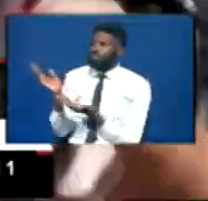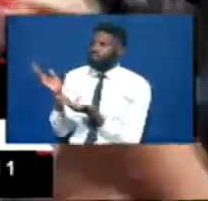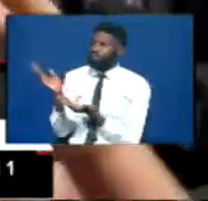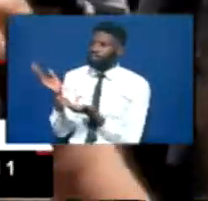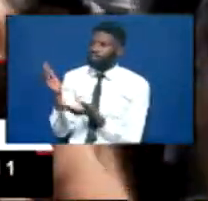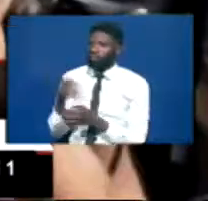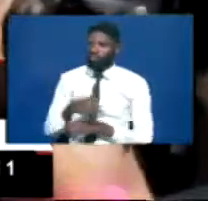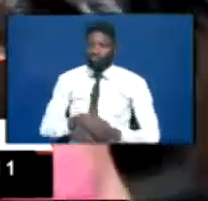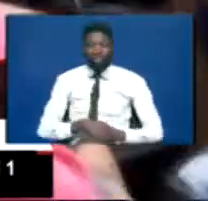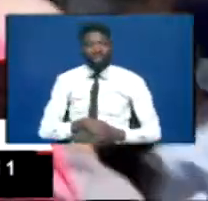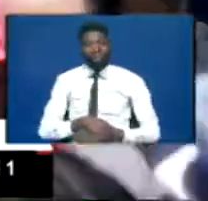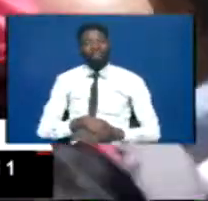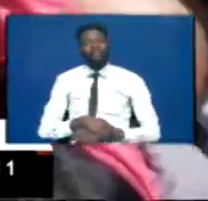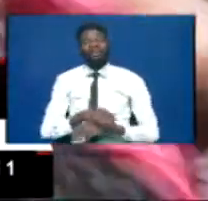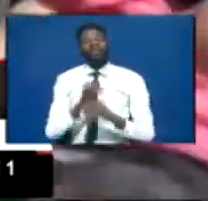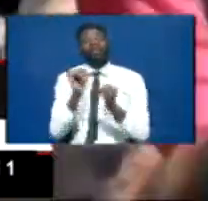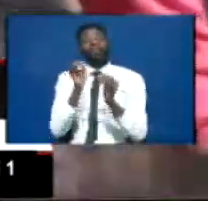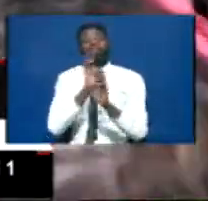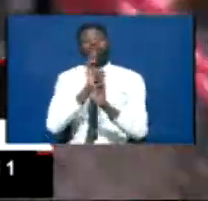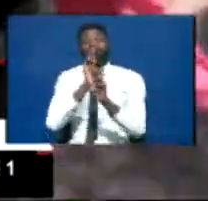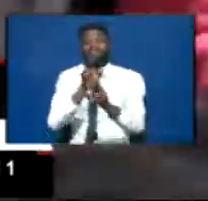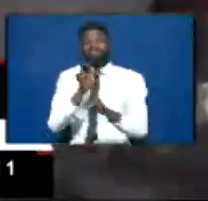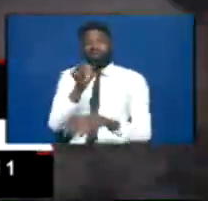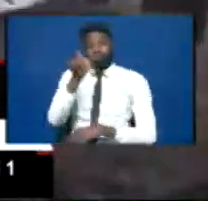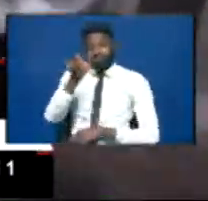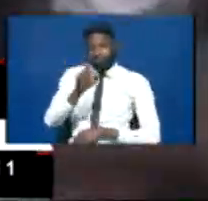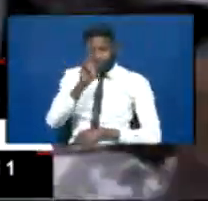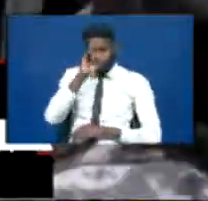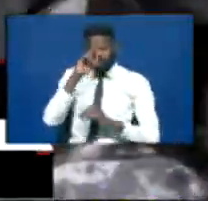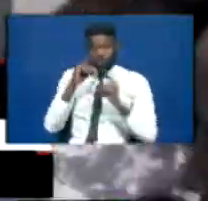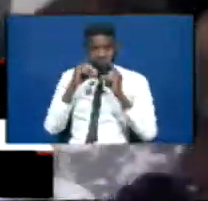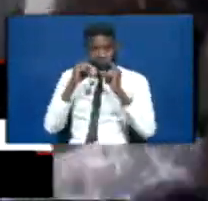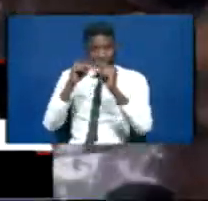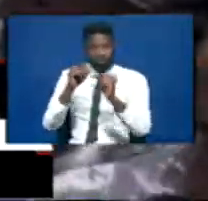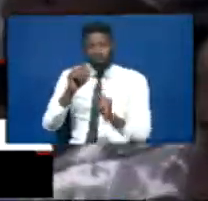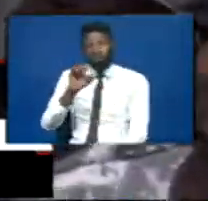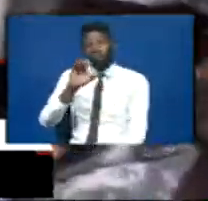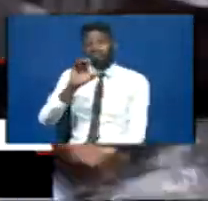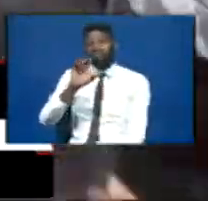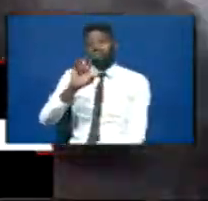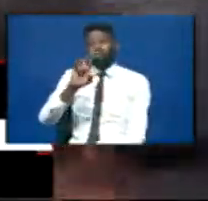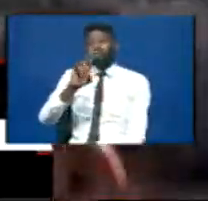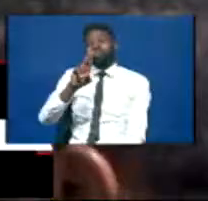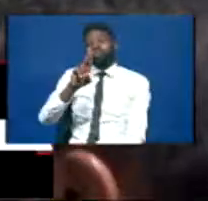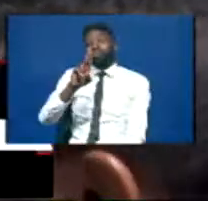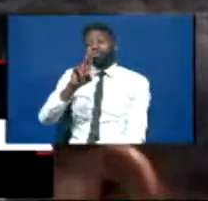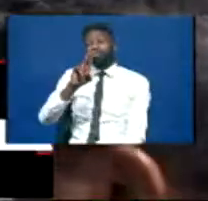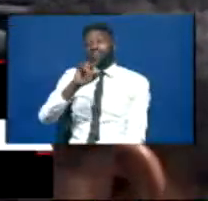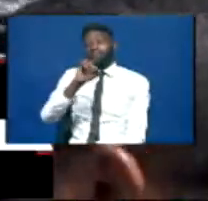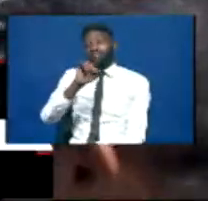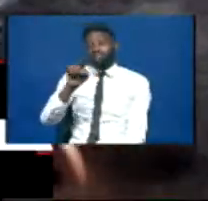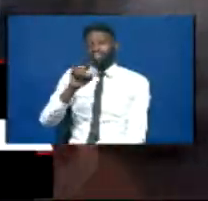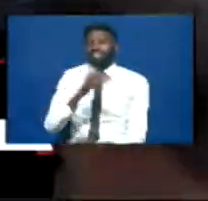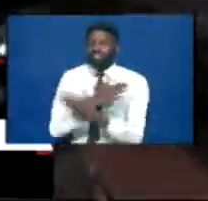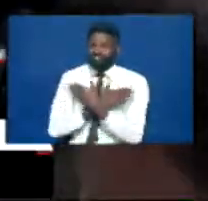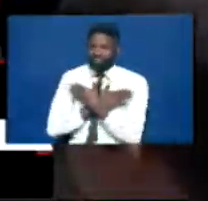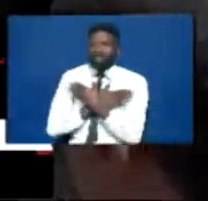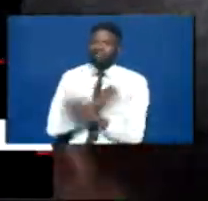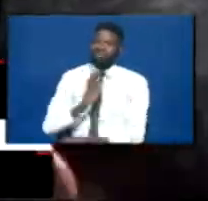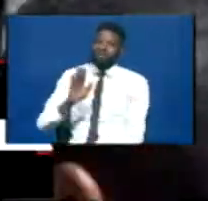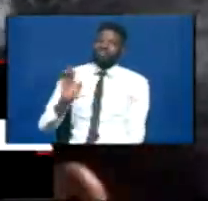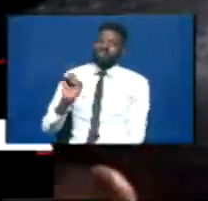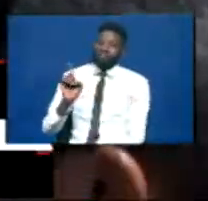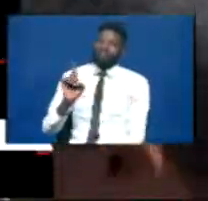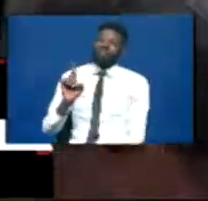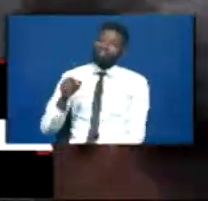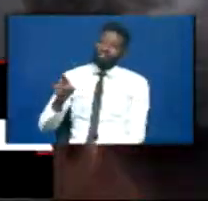Kwenye taarifa, afisa huyo alisema kuwa Miguel Cruz, ambaye ni rafiki wa kibinafsi wa marehemu waziri huyo, alikamatwa na kuzuiliwa na